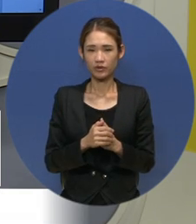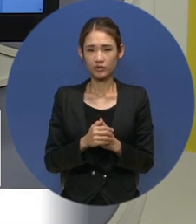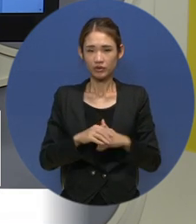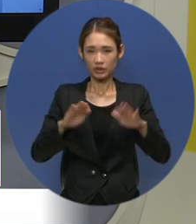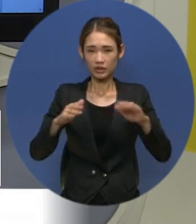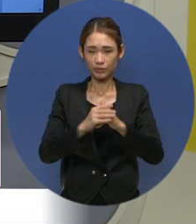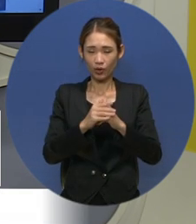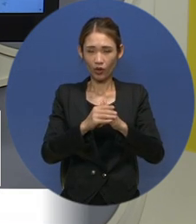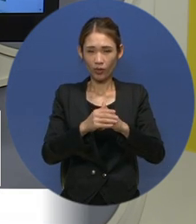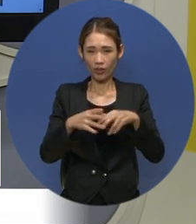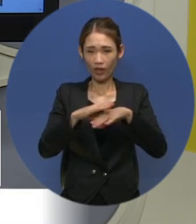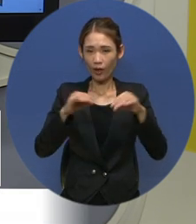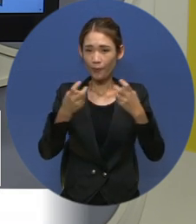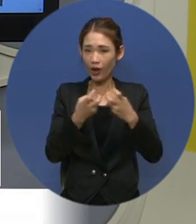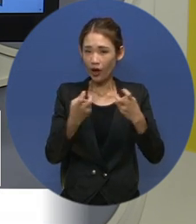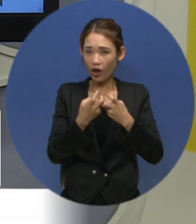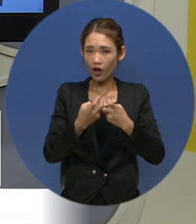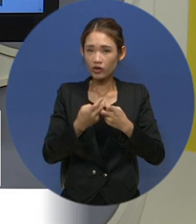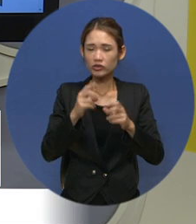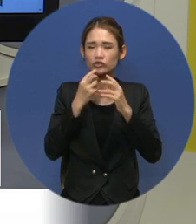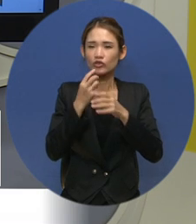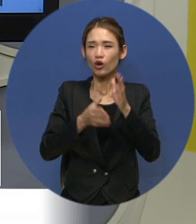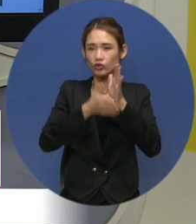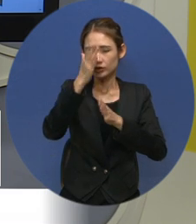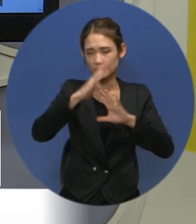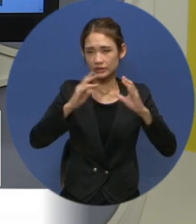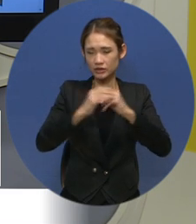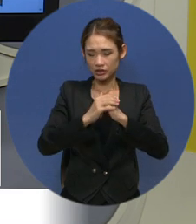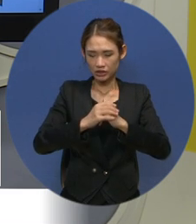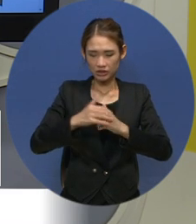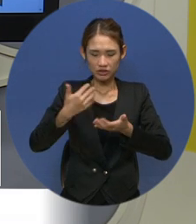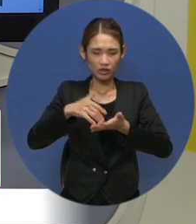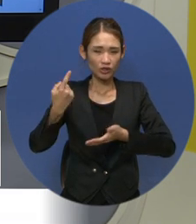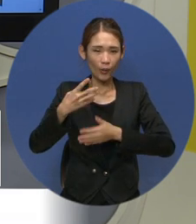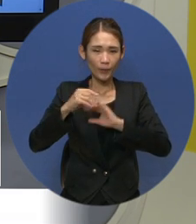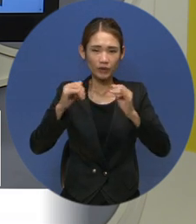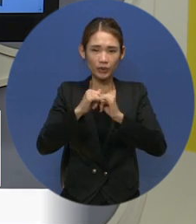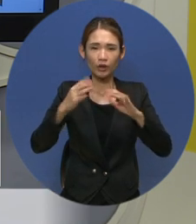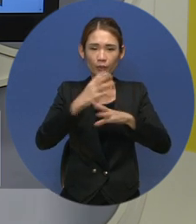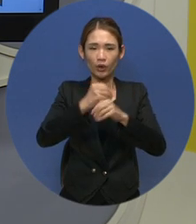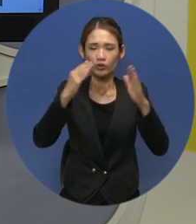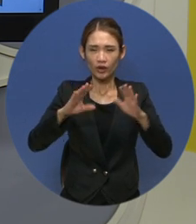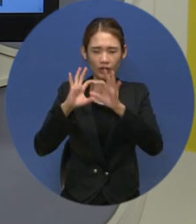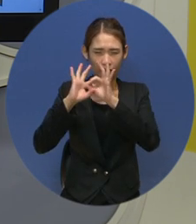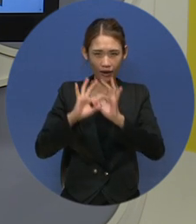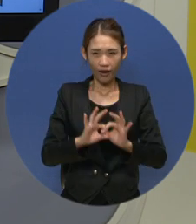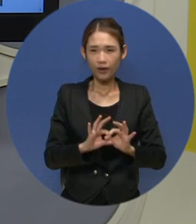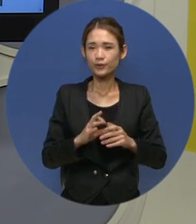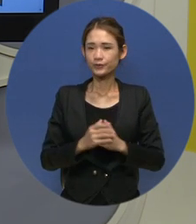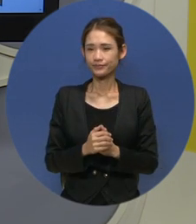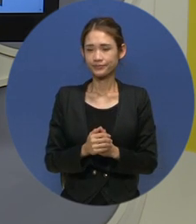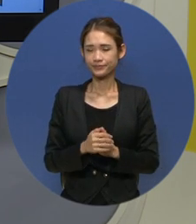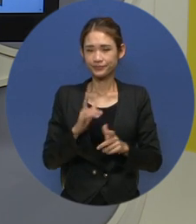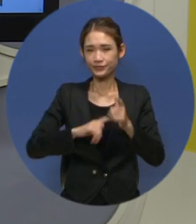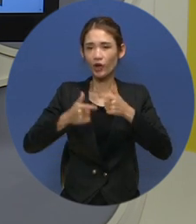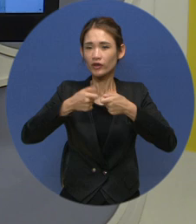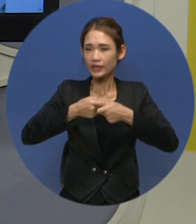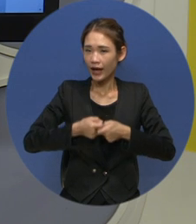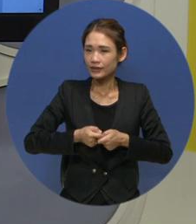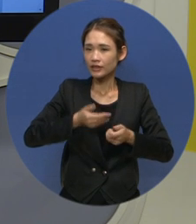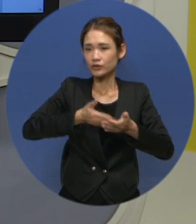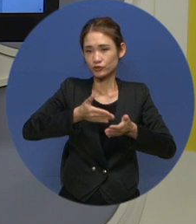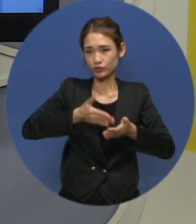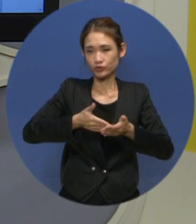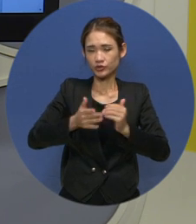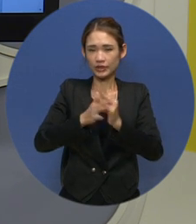이번 조치는 서울시 천만 시민 멈춤 주간이 종료될 때까지 지속될 예정입니다 이밖에 자세한 사항은